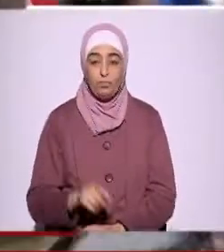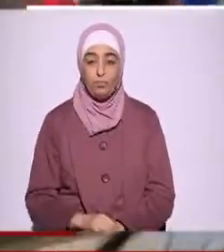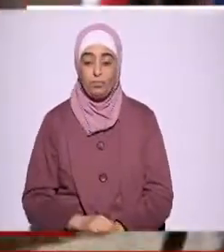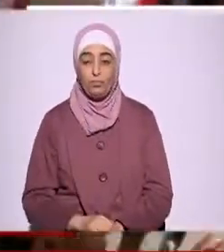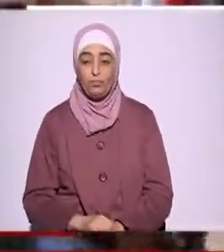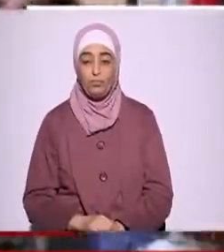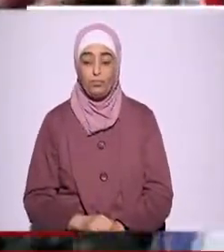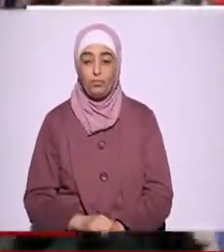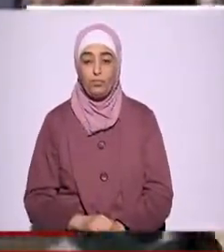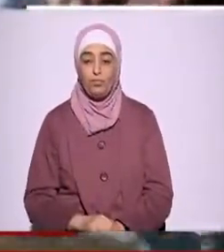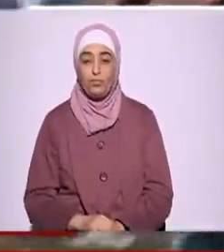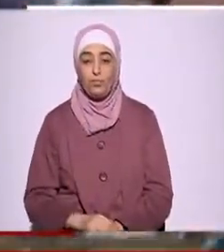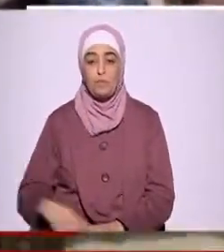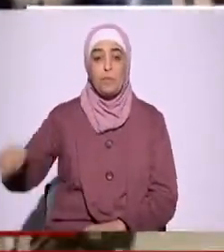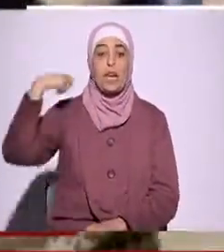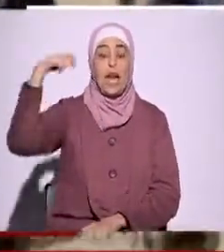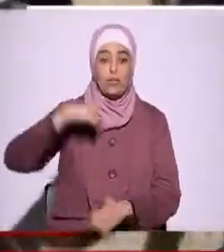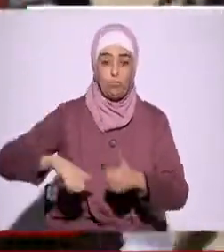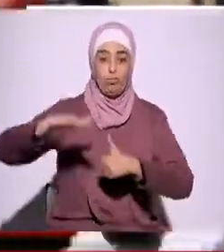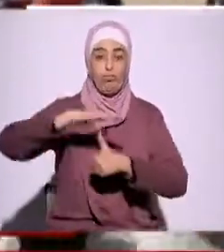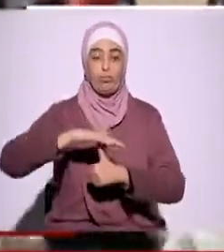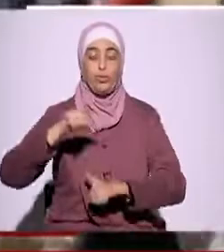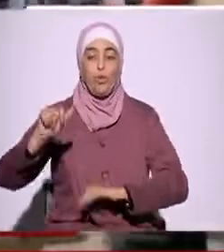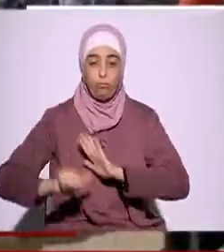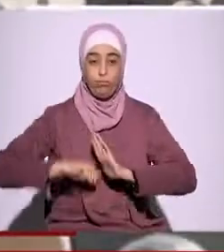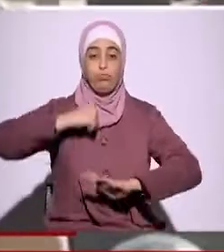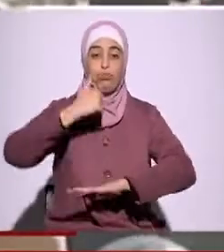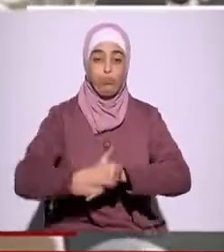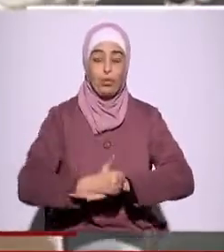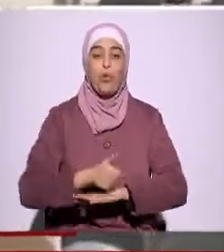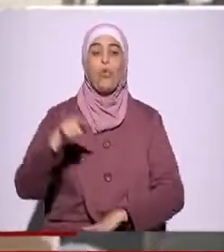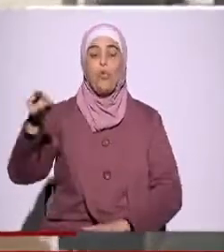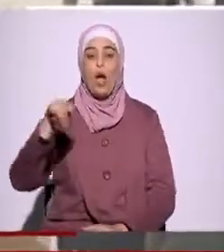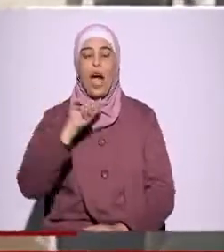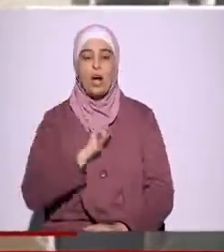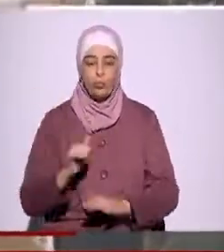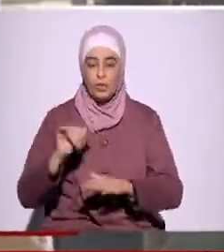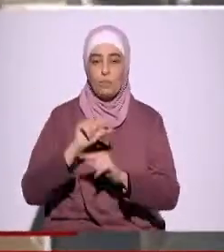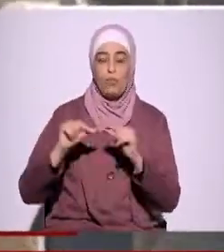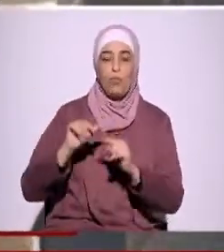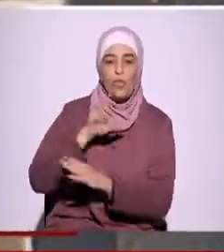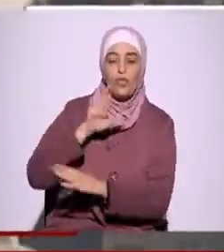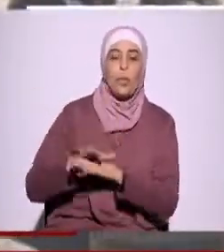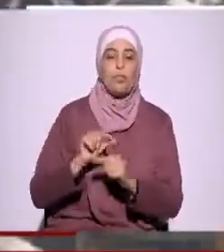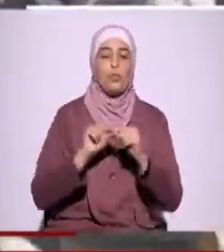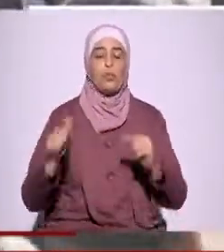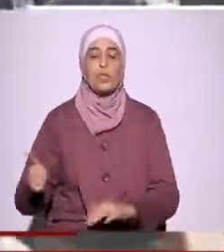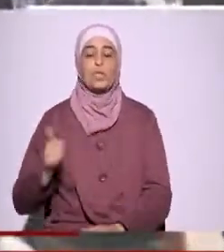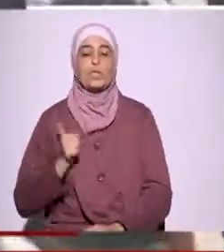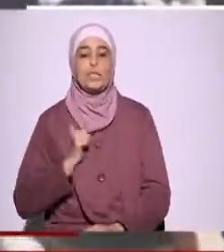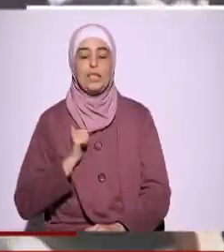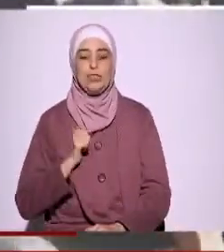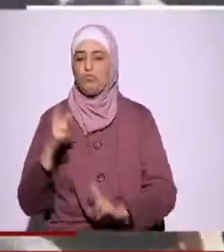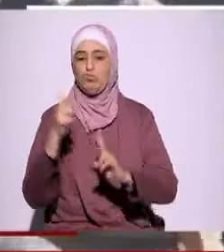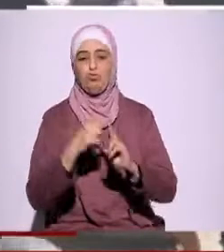قمة وهرم الجيش هم تم أدلجتهم، الآن هم يدافعون عن المنظومة والنظام السابق. هؤلاء لا يعنيهم الشعب السوداني